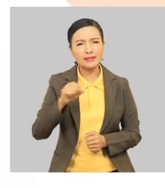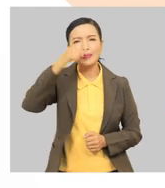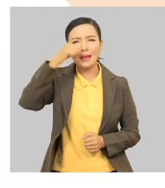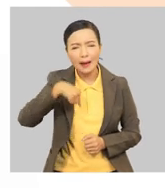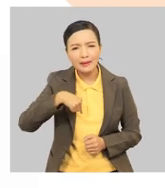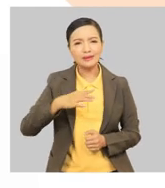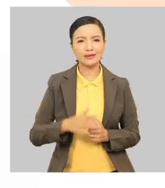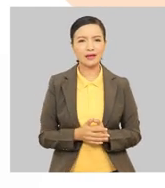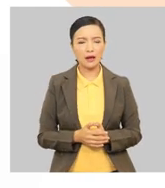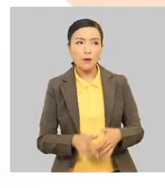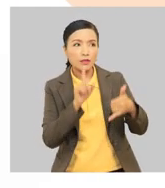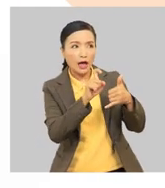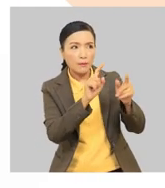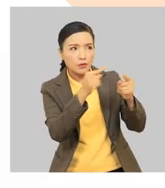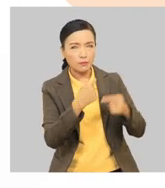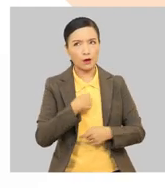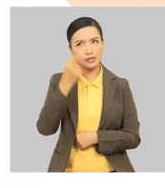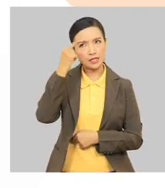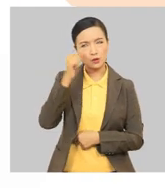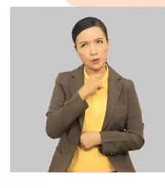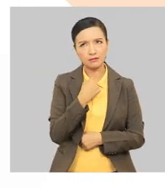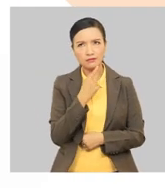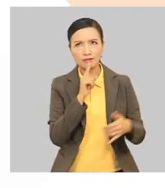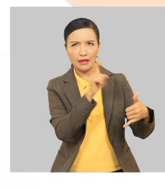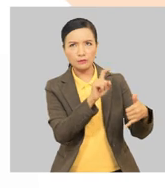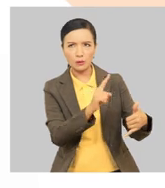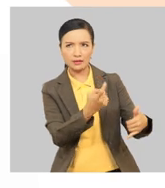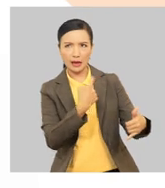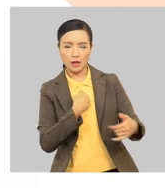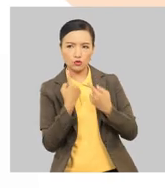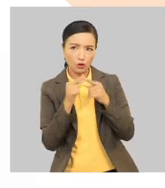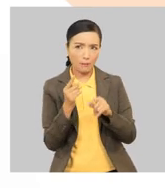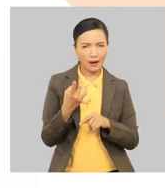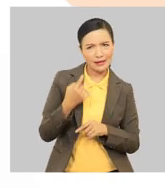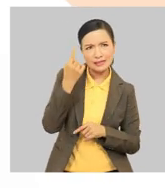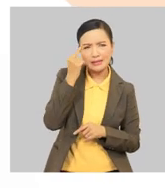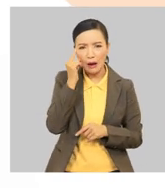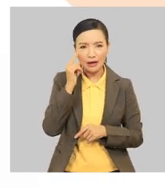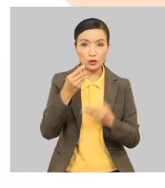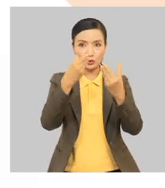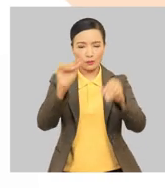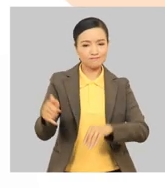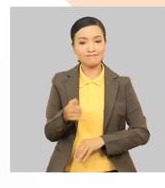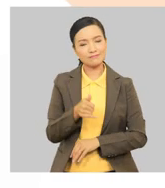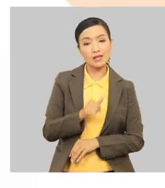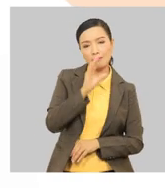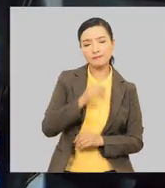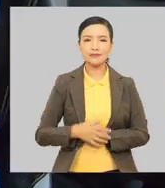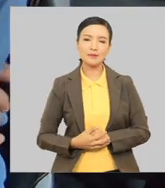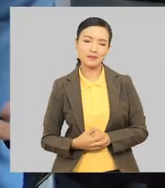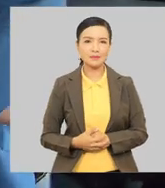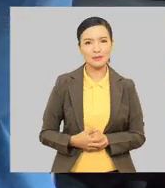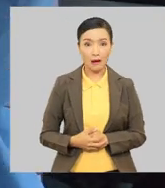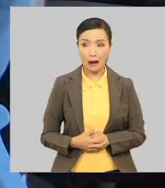ำถามอย่างเงี้ยค่ะพอเห็นเขาตอบไปแล้วก็จะคิดว่าอุ๊ยถ้าเป็นเราอ่ะจะตอบแบบนี้นะชมพู่ก็จะแบบตอนนั้นไปยืนหน้ากระจกแล้วก็จะตอบคำถาม